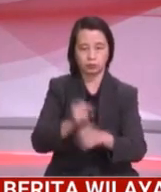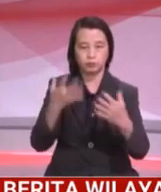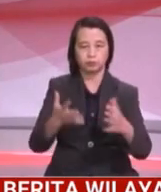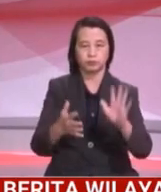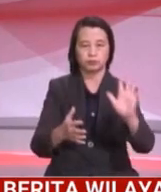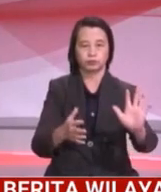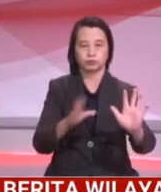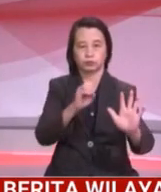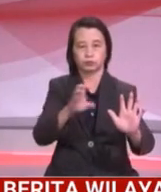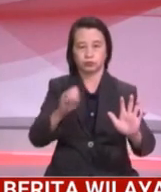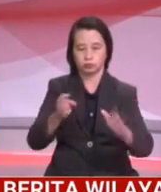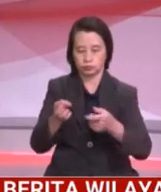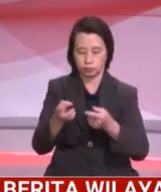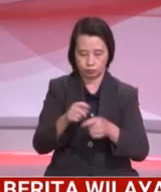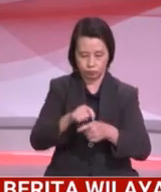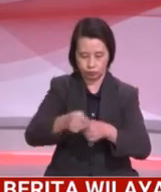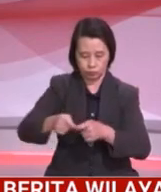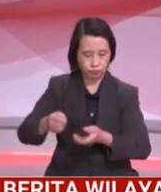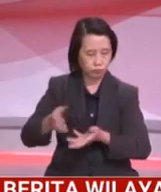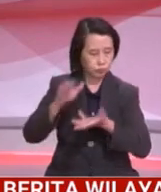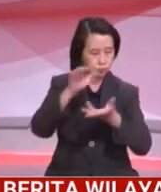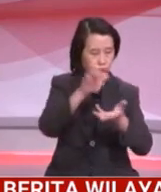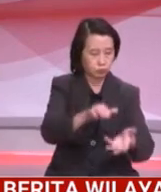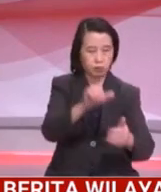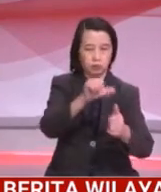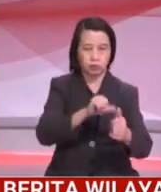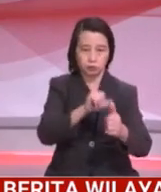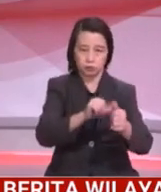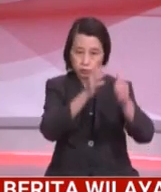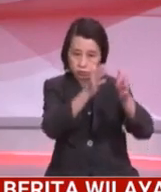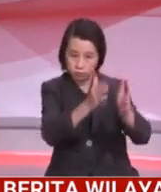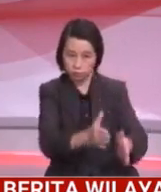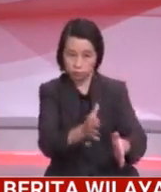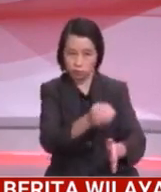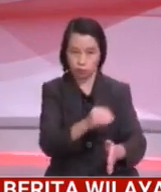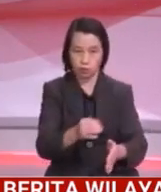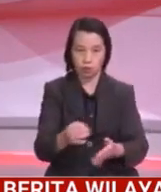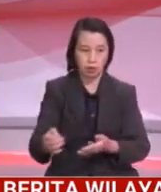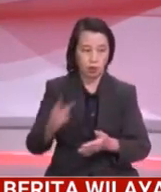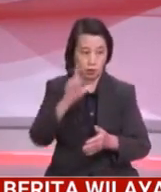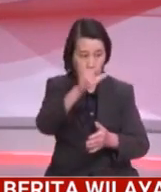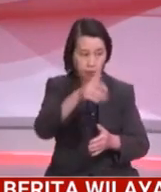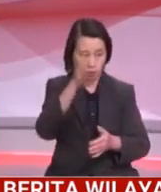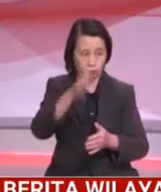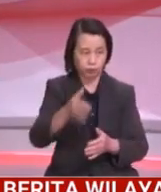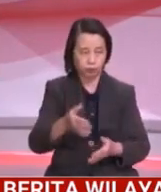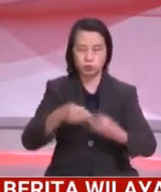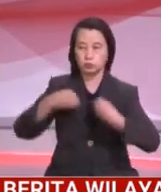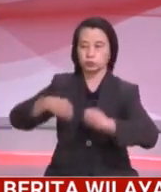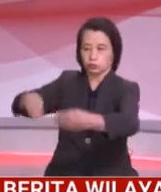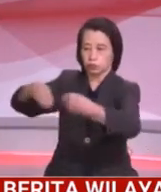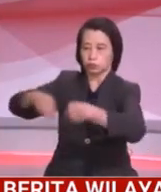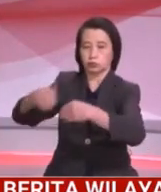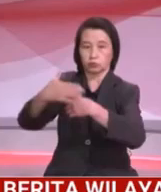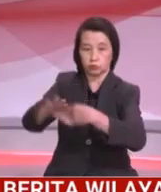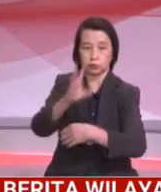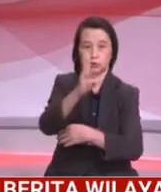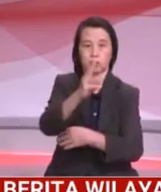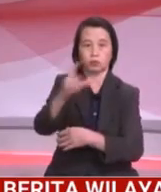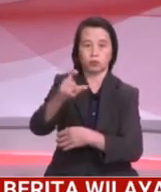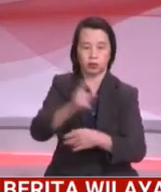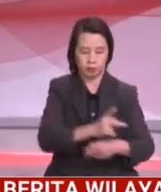Sebanyak 500 anak benih udang karang dibekalkan kepada setiap usahawan dan hasilnya dijangka dapat dipasarkan selepas 6